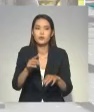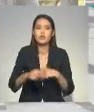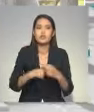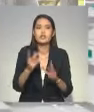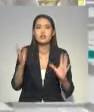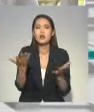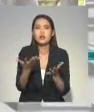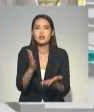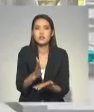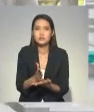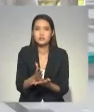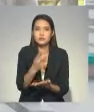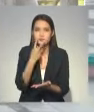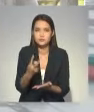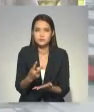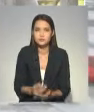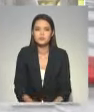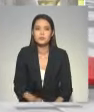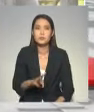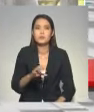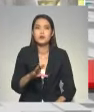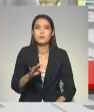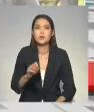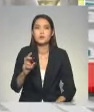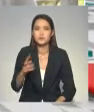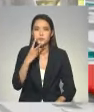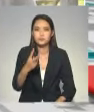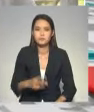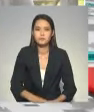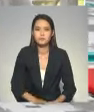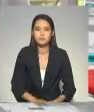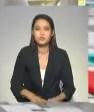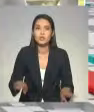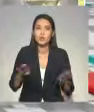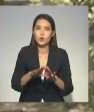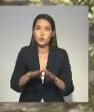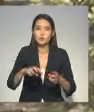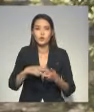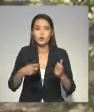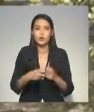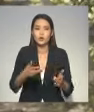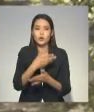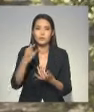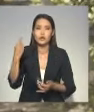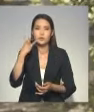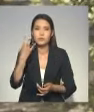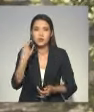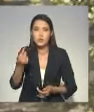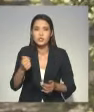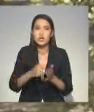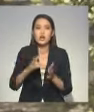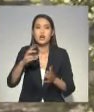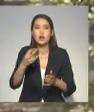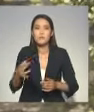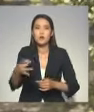жағдайы қалай? Әріптесім Өзгеріс Қуанар өрбітеді. Павлодарда мұндай проблема жоқ. Абай облысындағы өрттен де